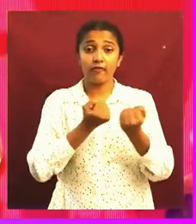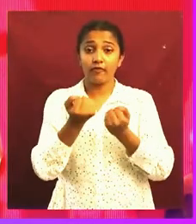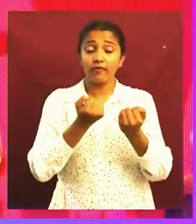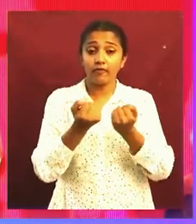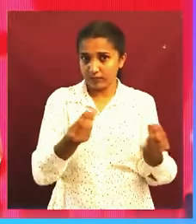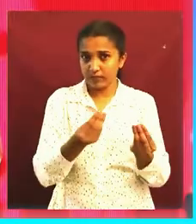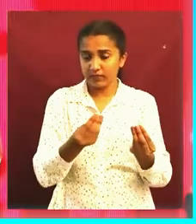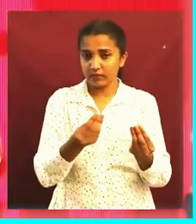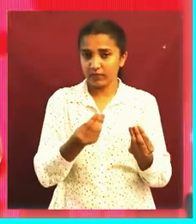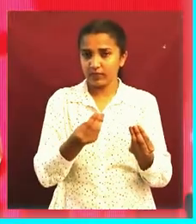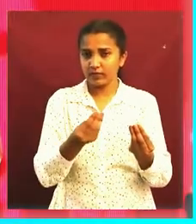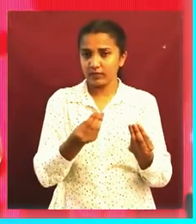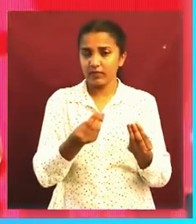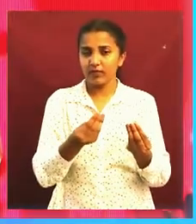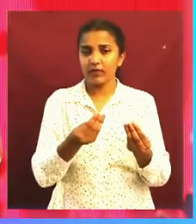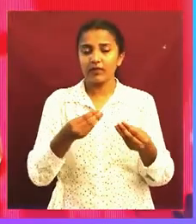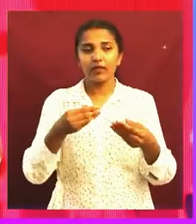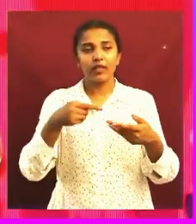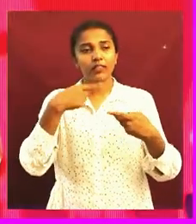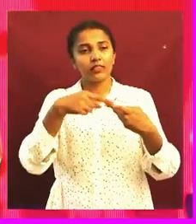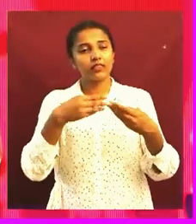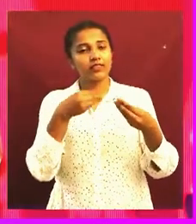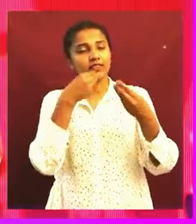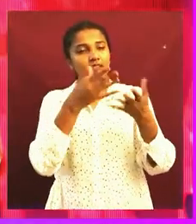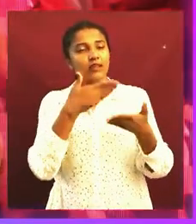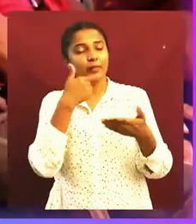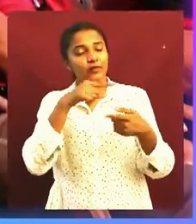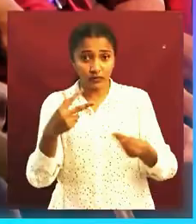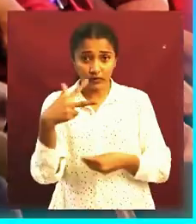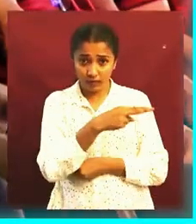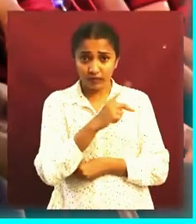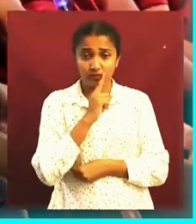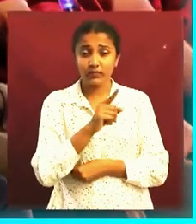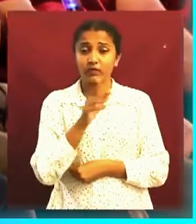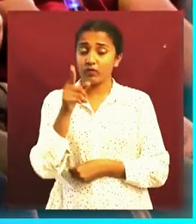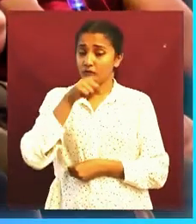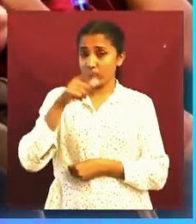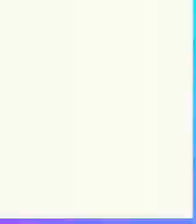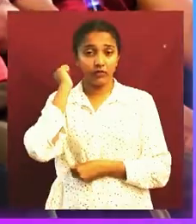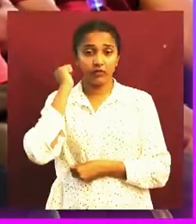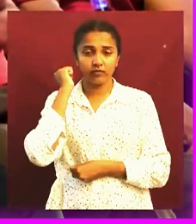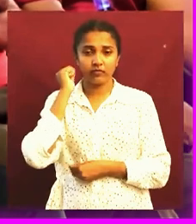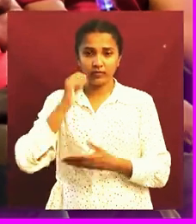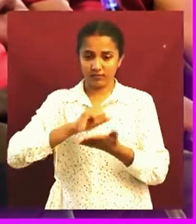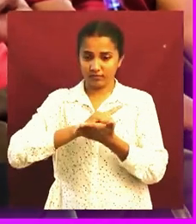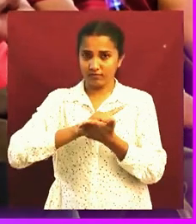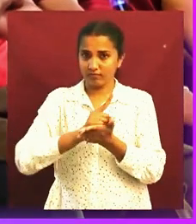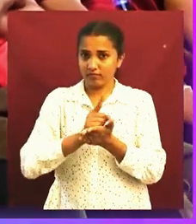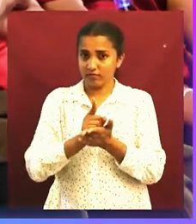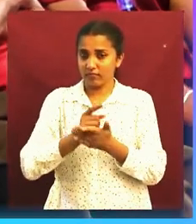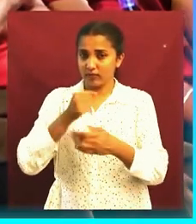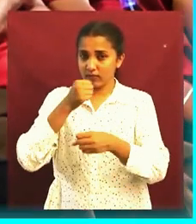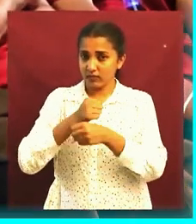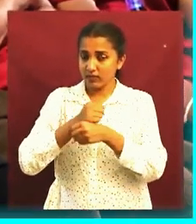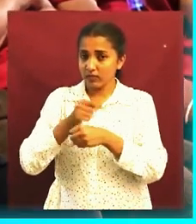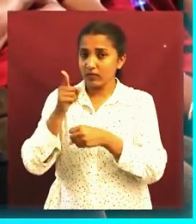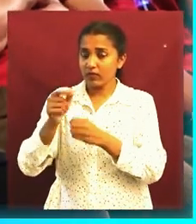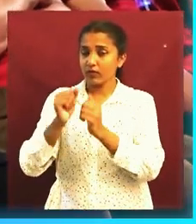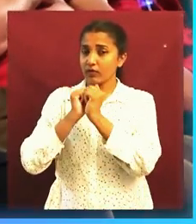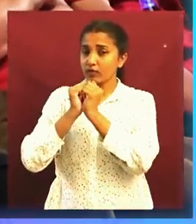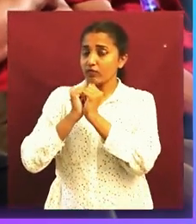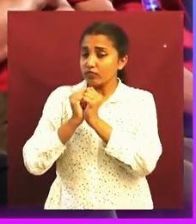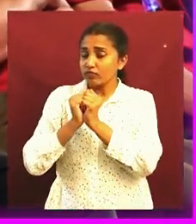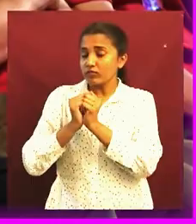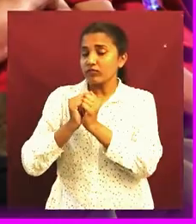නතර කරනවා මුදෙන වරප්‍රසාද කප්පාදු කරනවා මෙහෙමත් කියනවා මතක තියාගන්න ජාතික ජන බලවේගයේ ආණ්ඩුවකට තමයි වෘත්තිමය